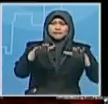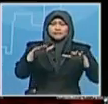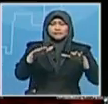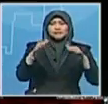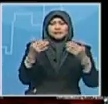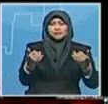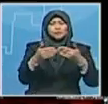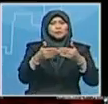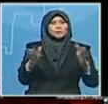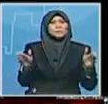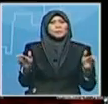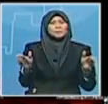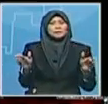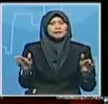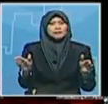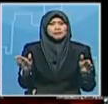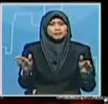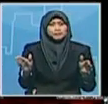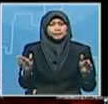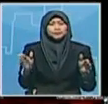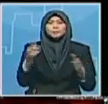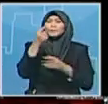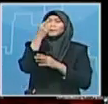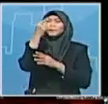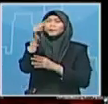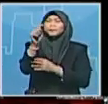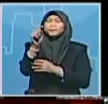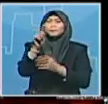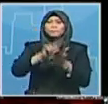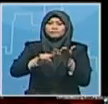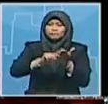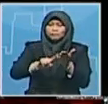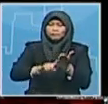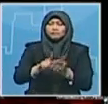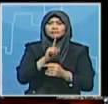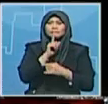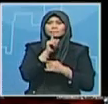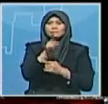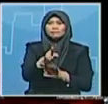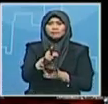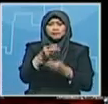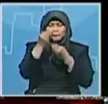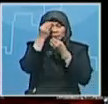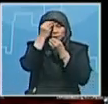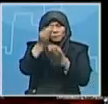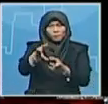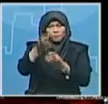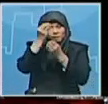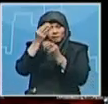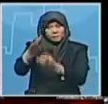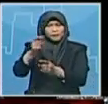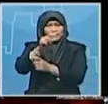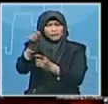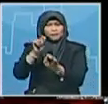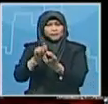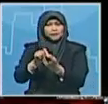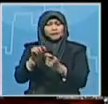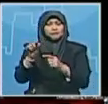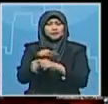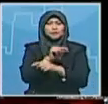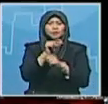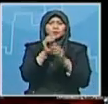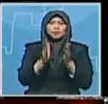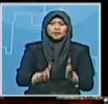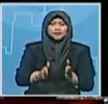yang dikatakan Big Bang. Untuk memastikan memberi maklumat yang tepat kepada pengguna jalan